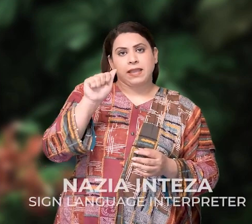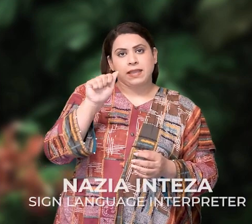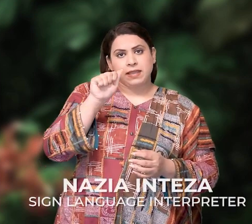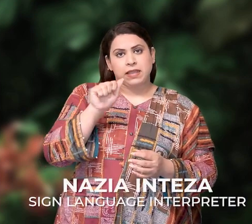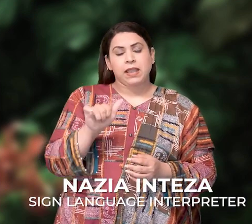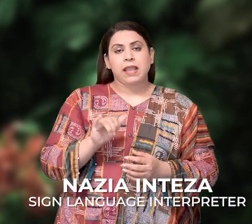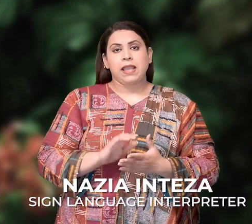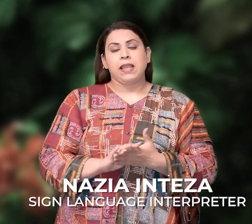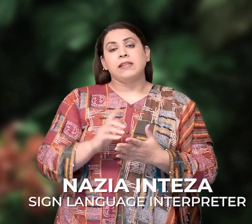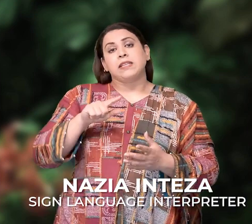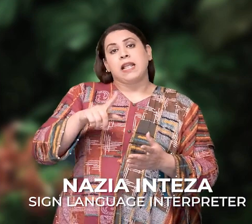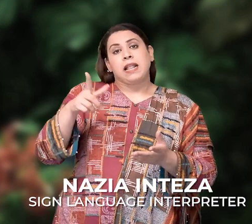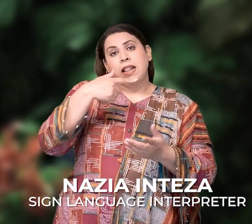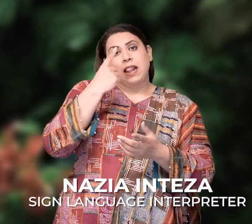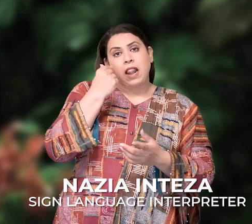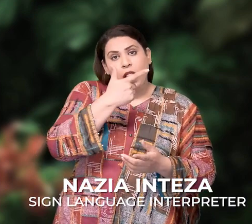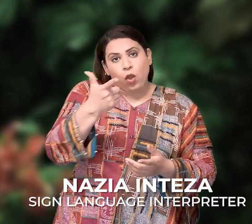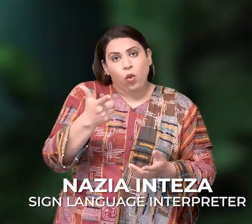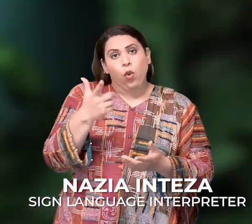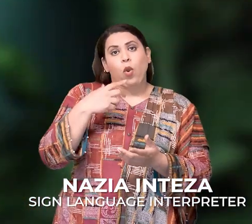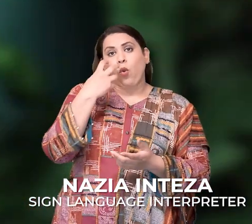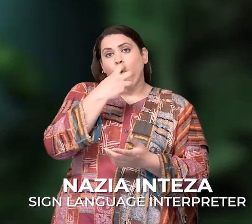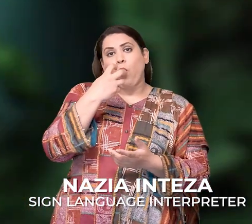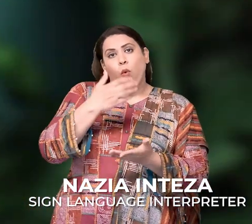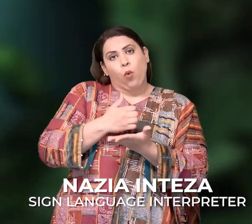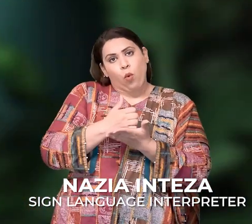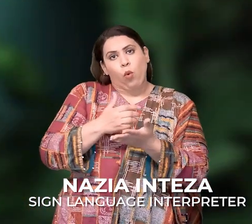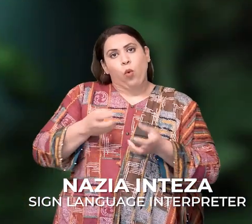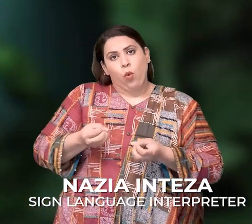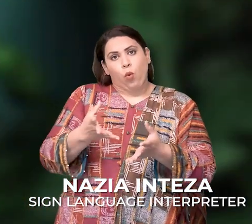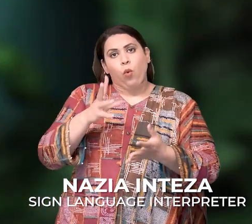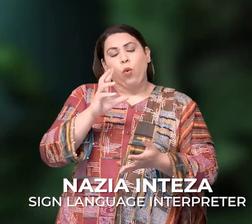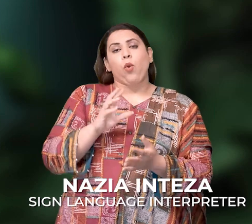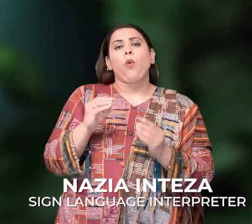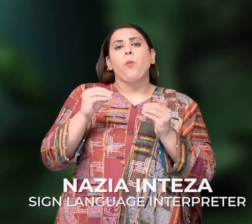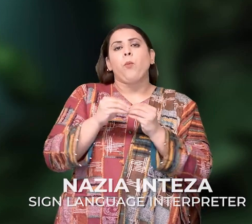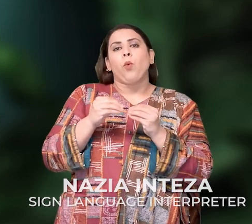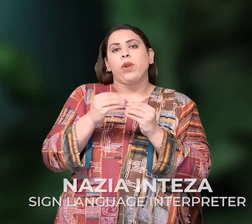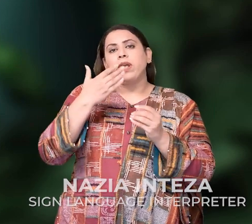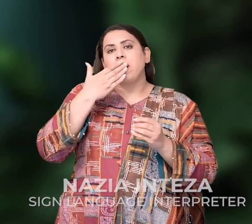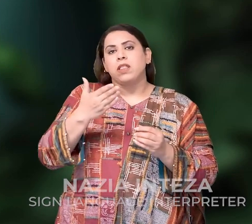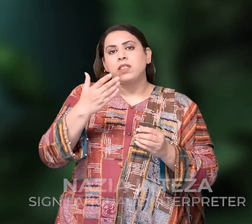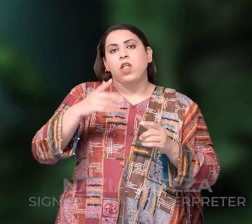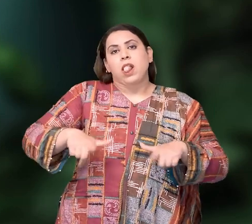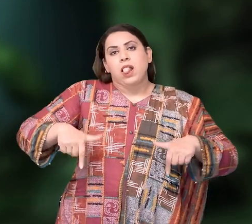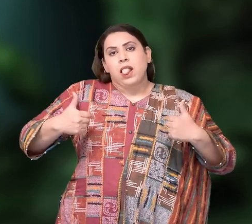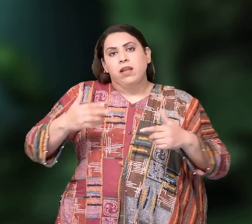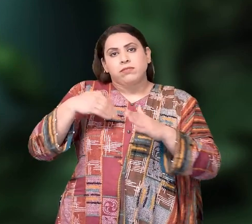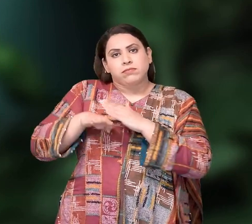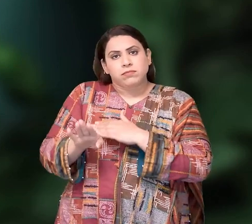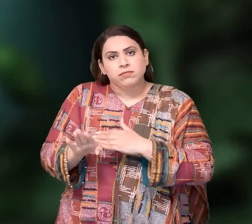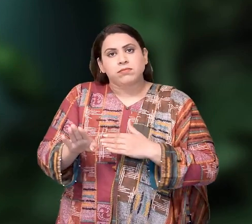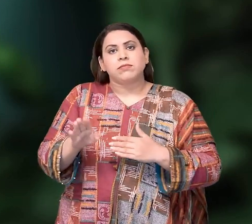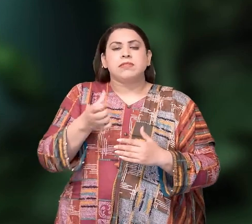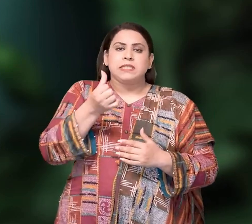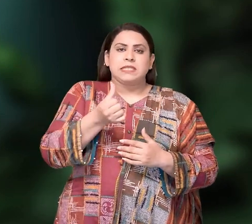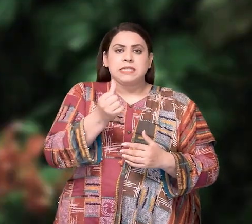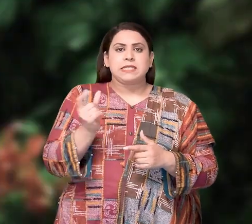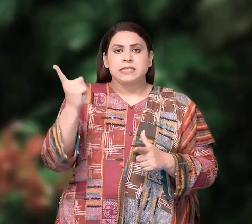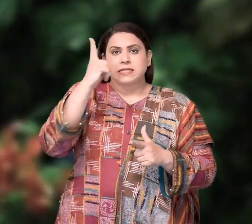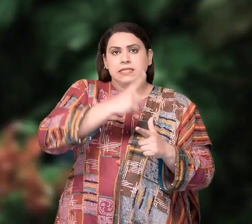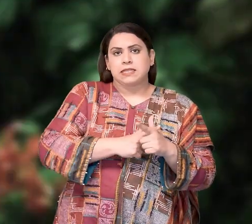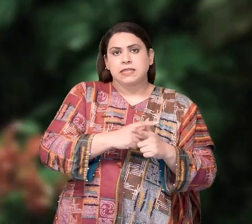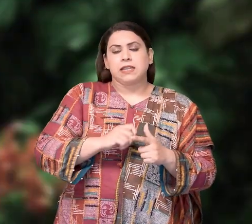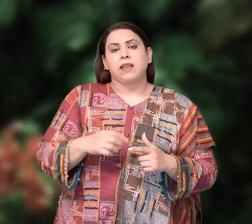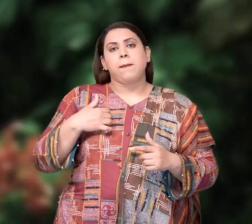initiative है that helps people find their voice. As I was in boarding school for most of my life, I've lived in boarding school for 6 years. And